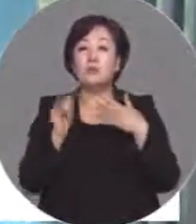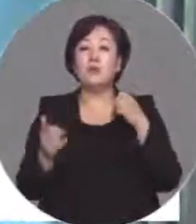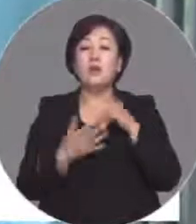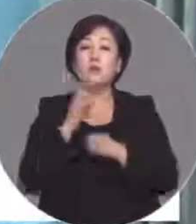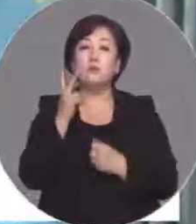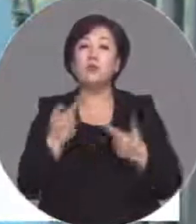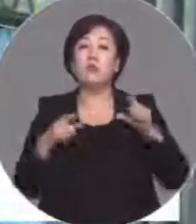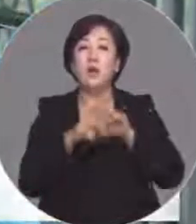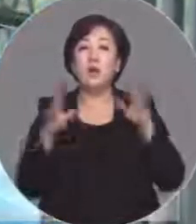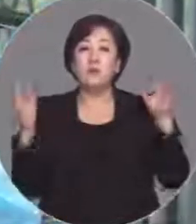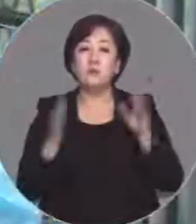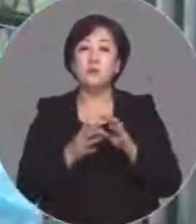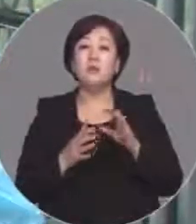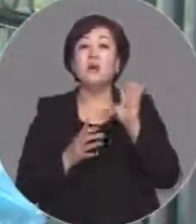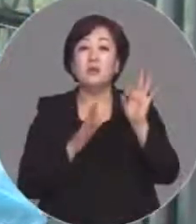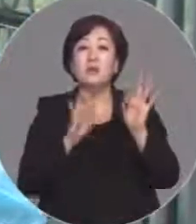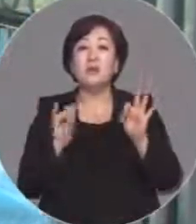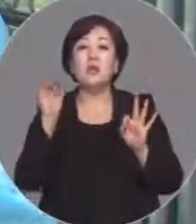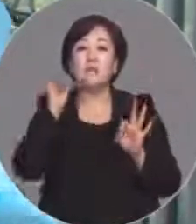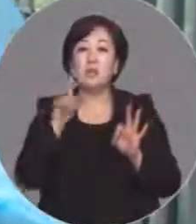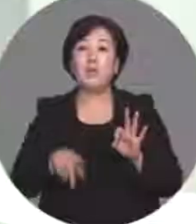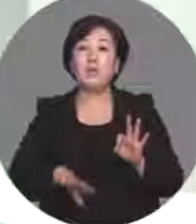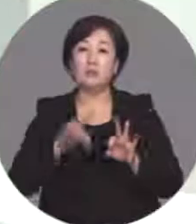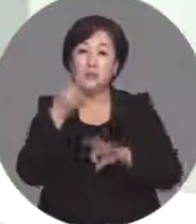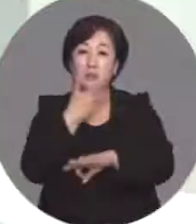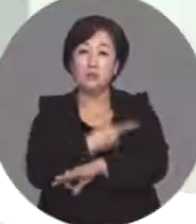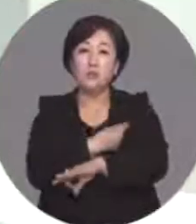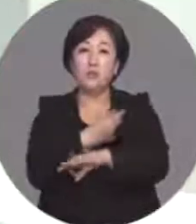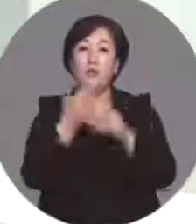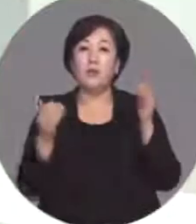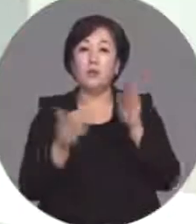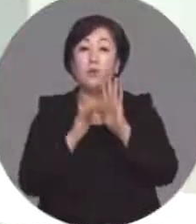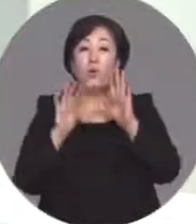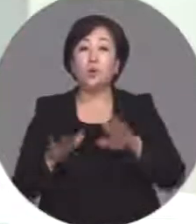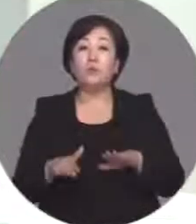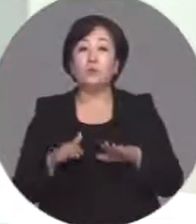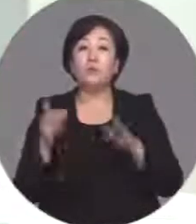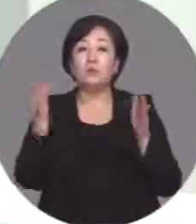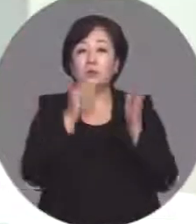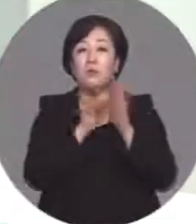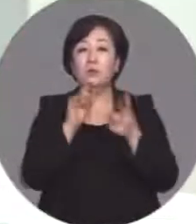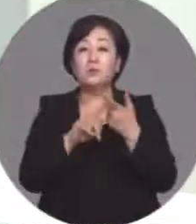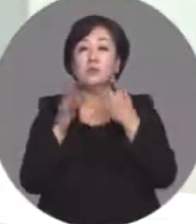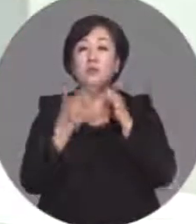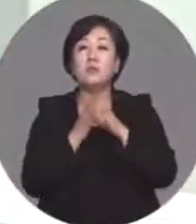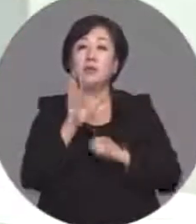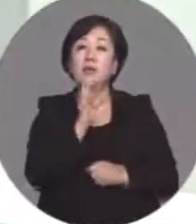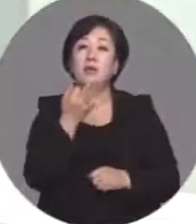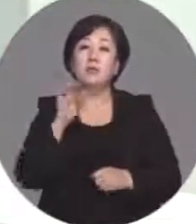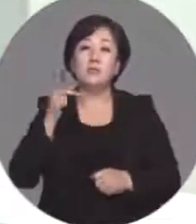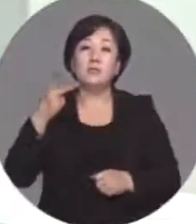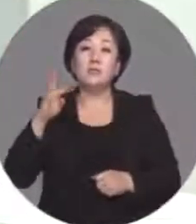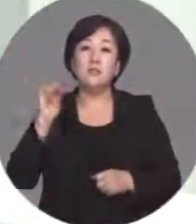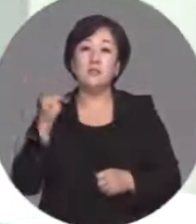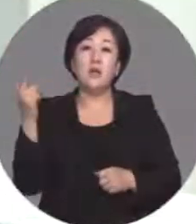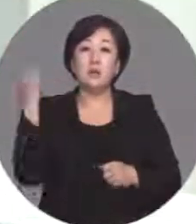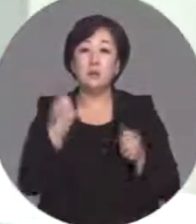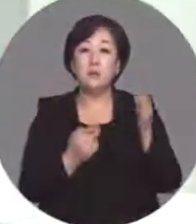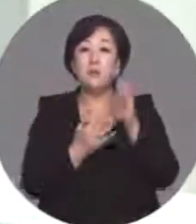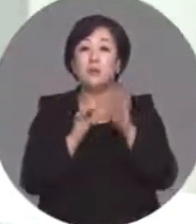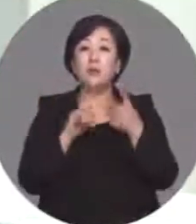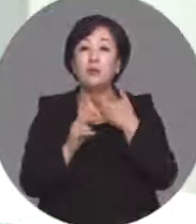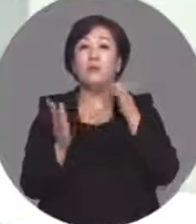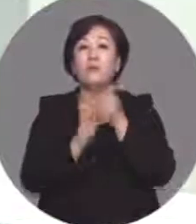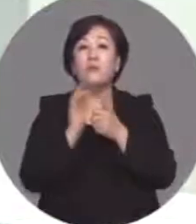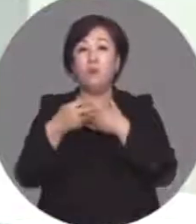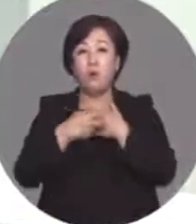모두 10명이 내일 첫 접종을 받습니다. 오늘 접종 온 것은 일단 먼저 아스트라제네카가 오게 되면